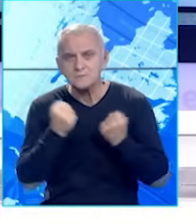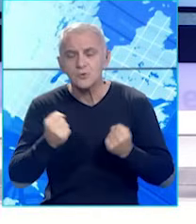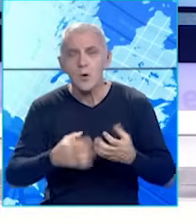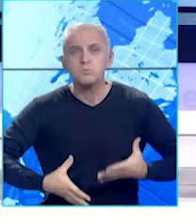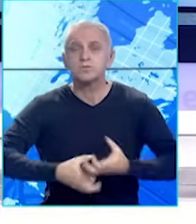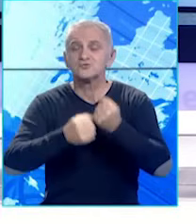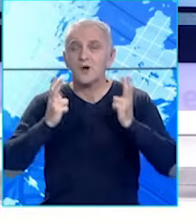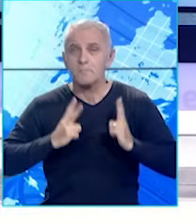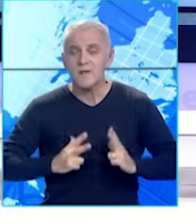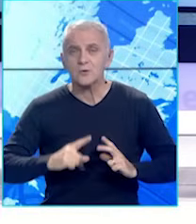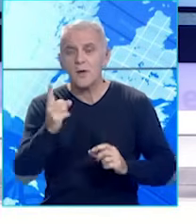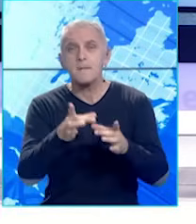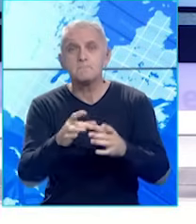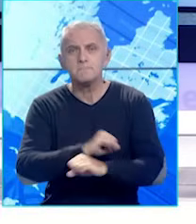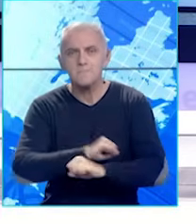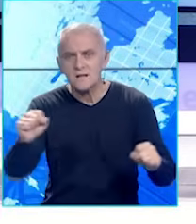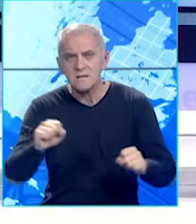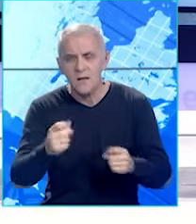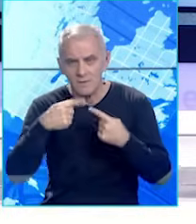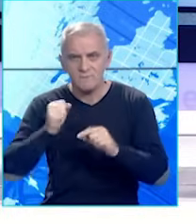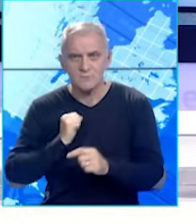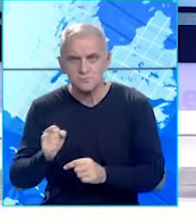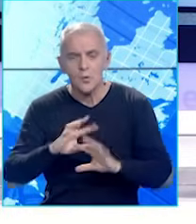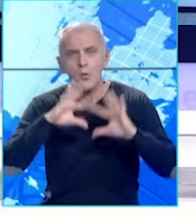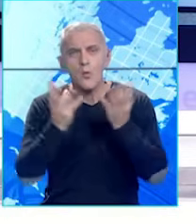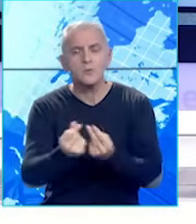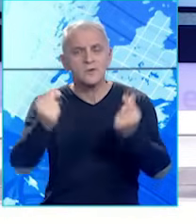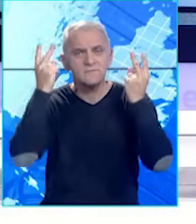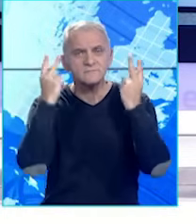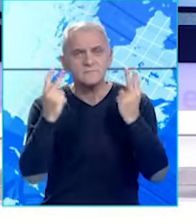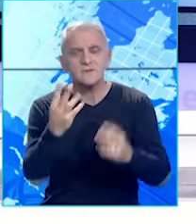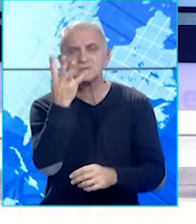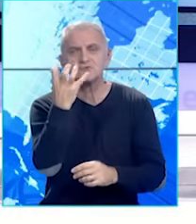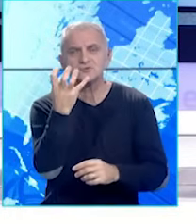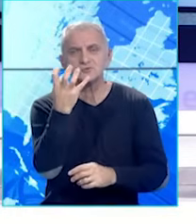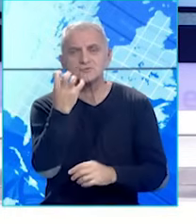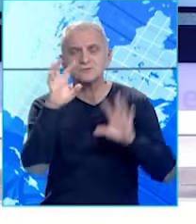operacije podrške miru i deminerskom bataljonu u ukupnoj vrijednosti od